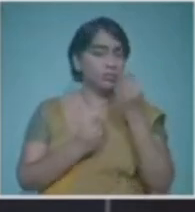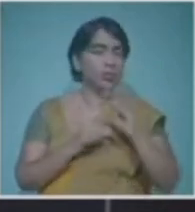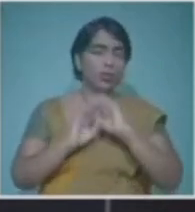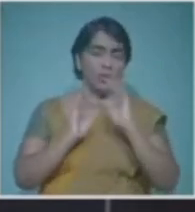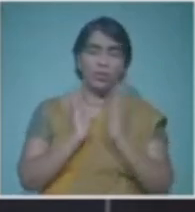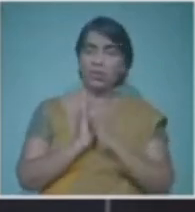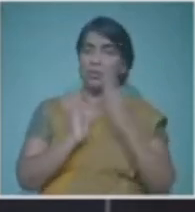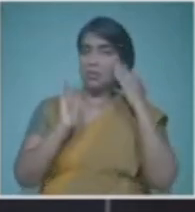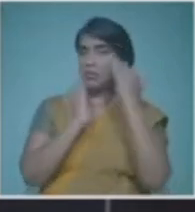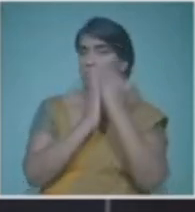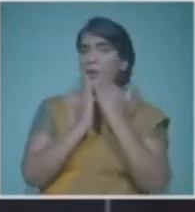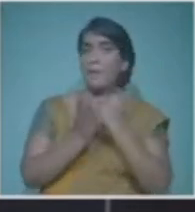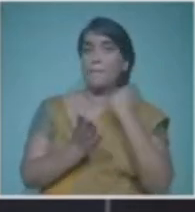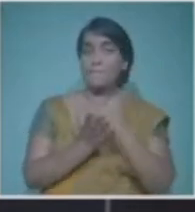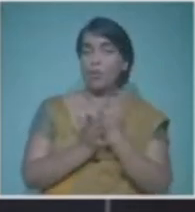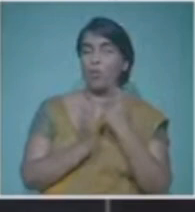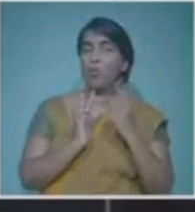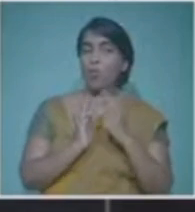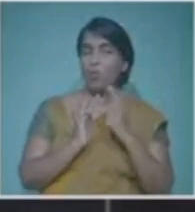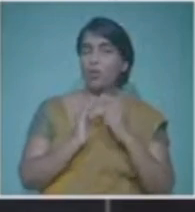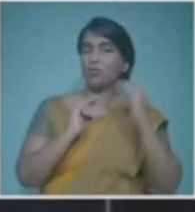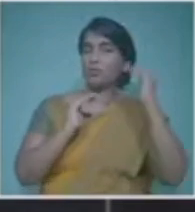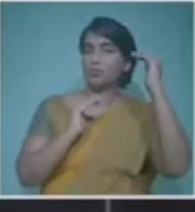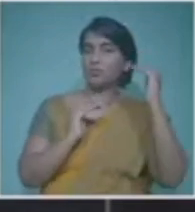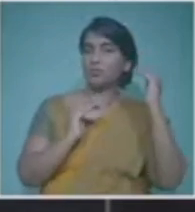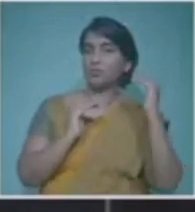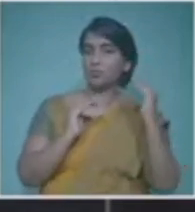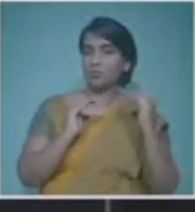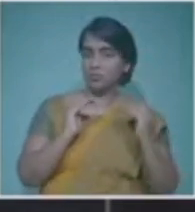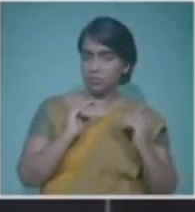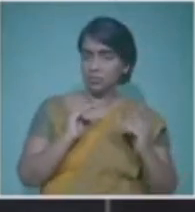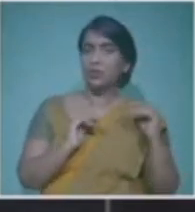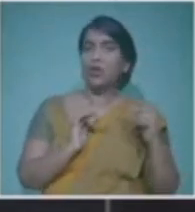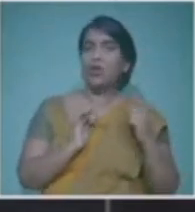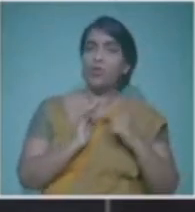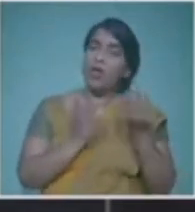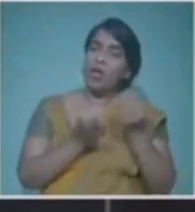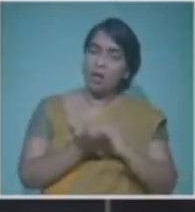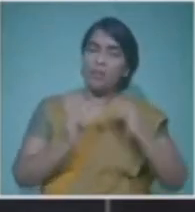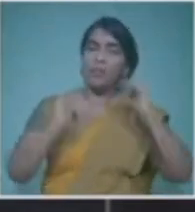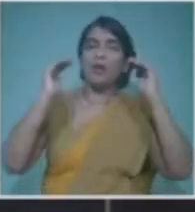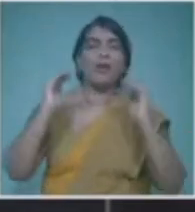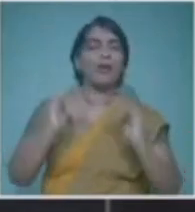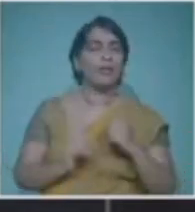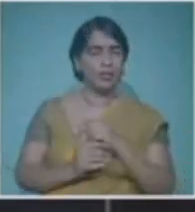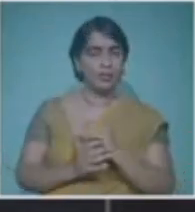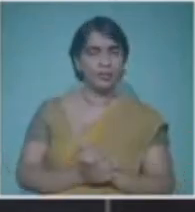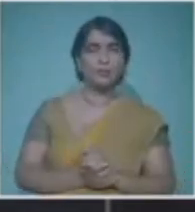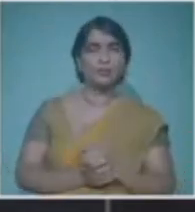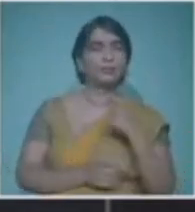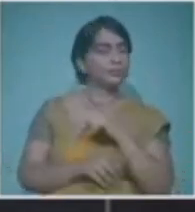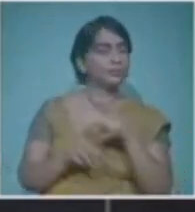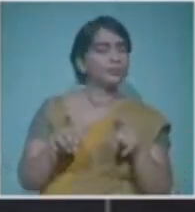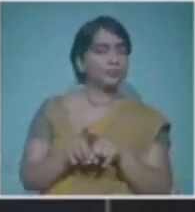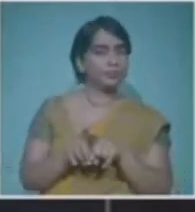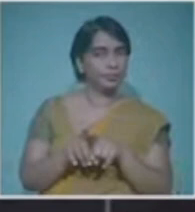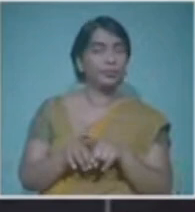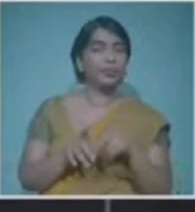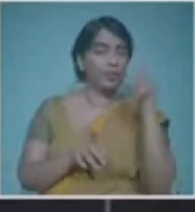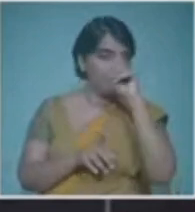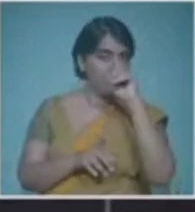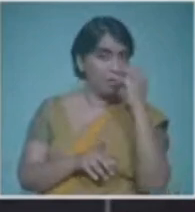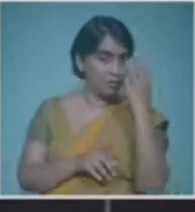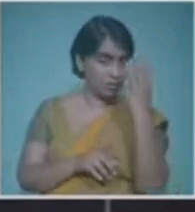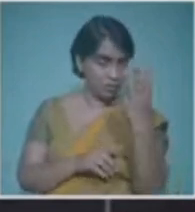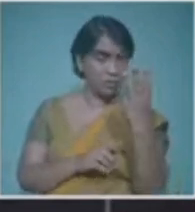මේ කරුණුත් එක්ක බැංකු පොලිය අනුපාතය ක්‍රමානුකූලව පහළට එනකොට ඔය පොලිය නැවත පල්ලෙහාට එනවා ඔව් ඉතින් ඒක නිසා පොඩක් ඉන්න මාස